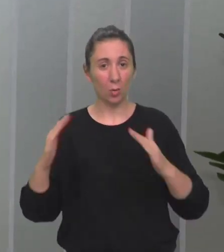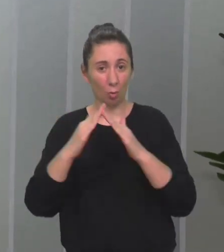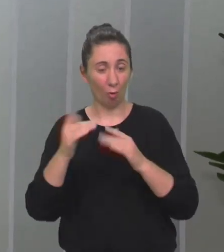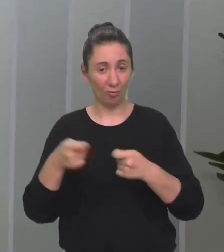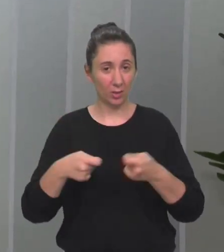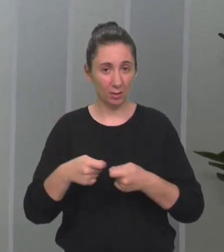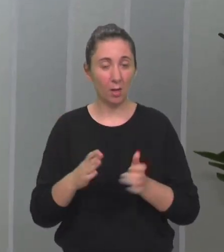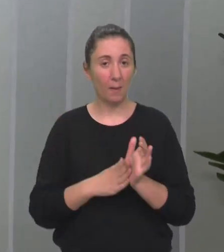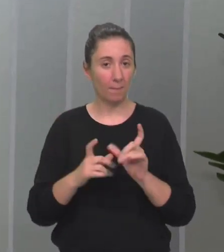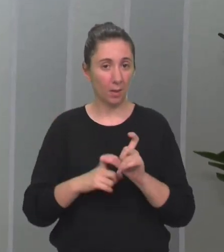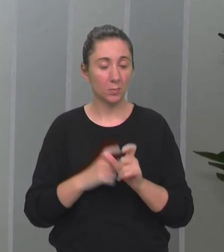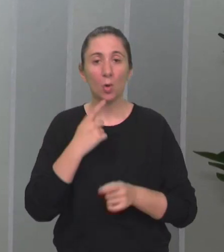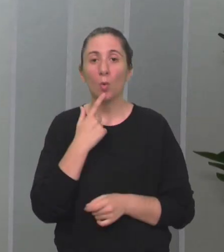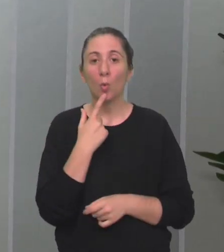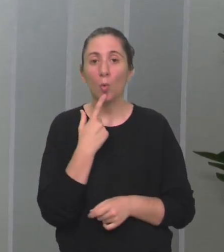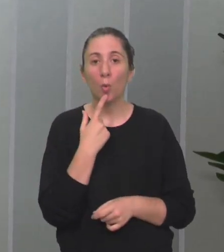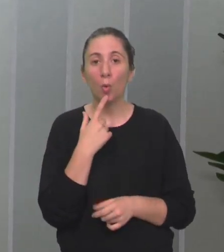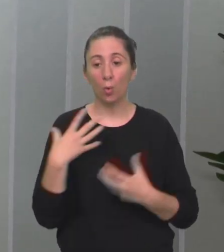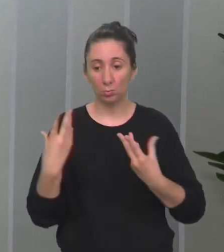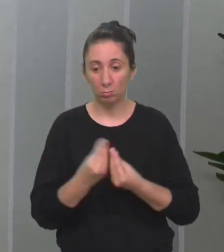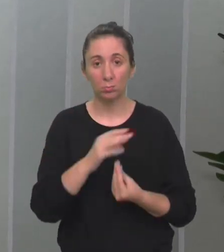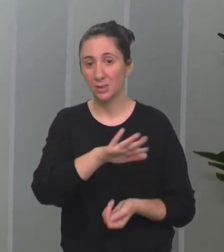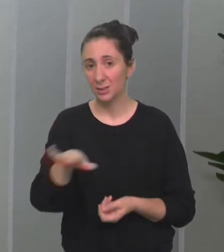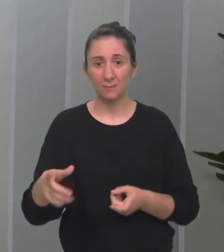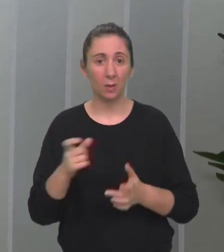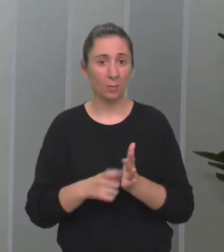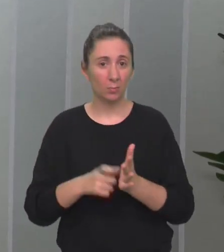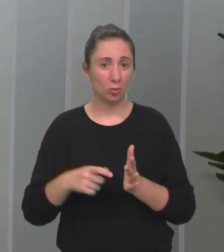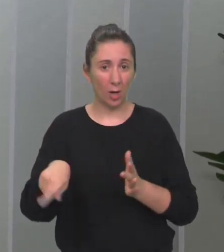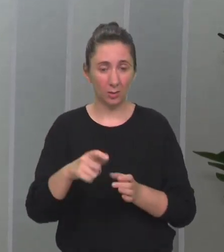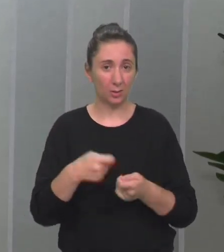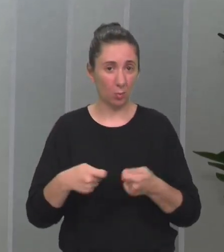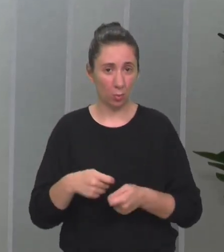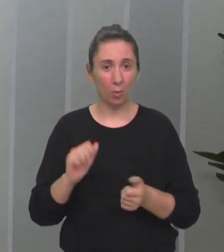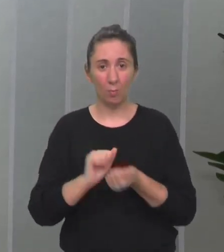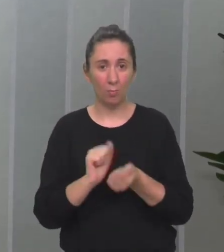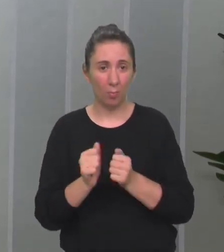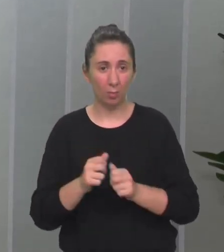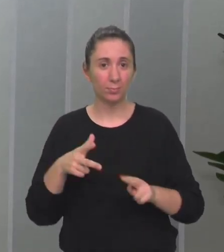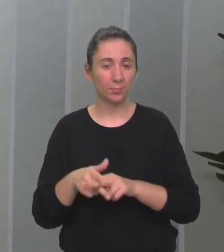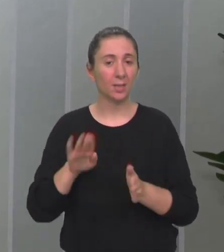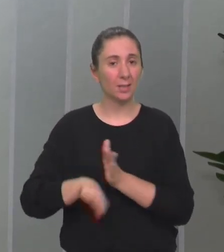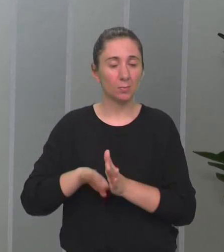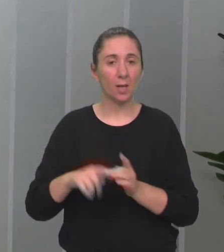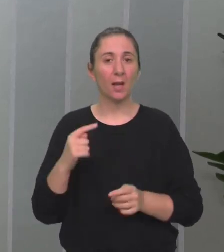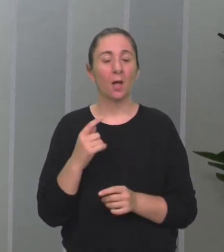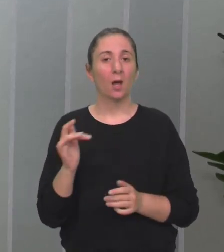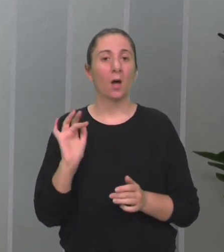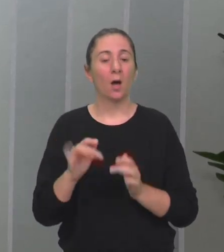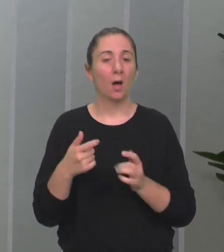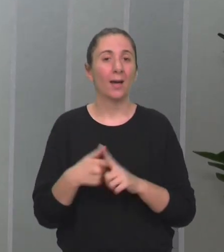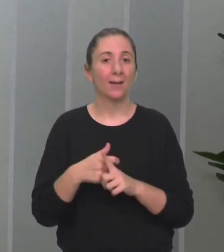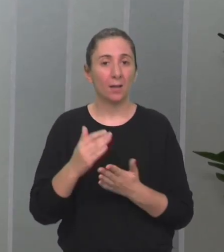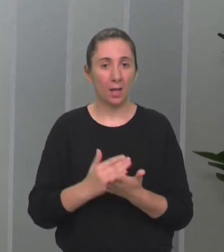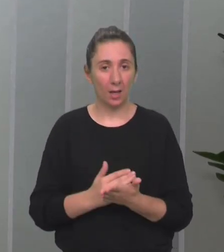savezu za multiplu sklerozu, koji se zajedno sa svojim udrugama članicama izborilo za ukidanje diskriminirajućih kriterija liječenja, tako